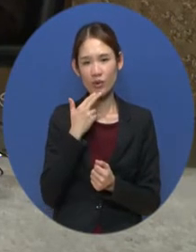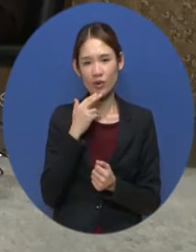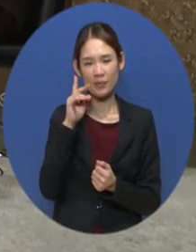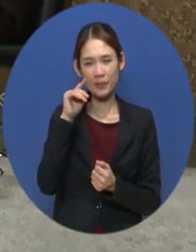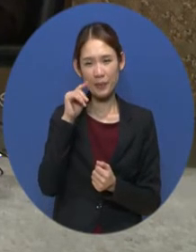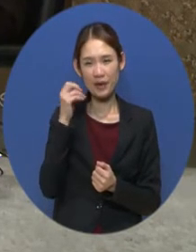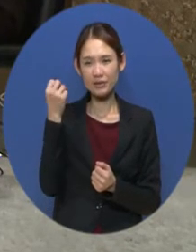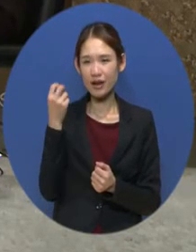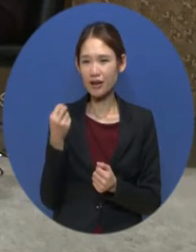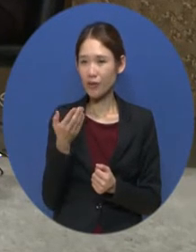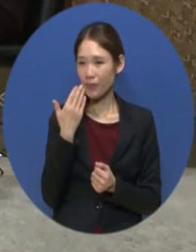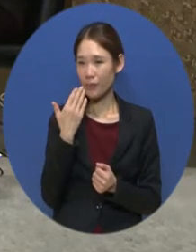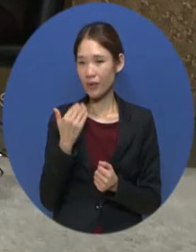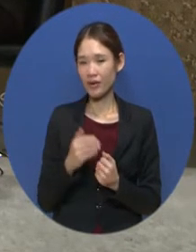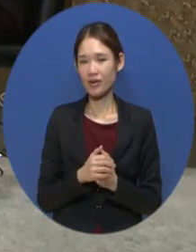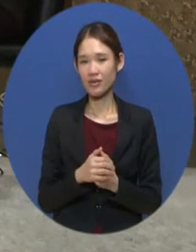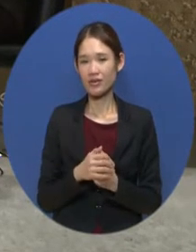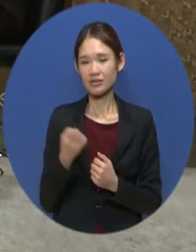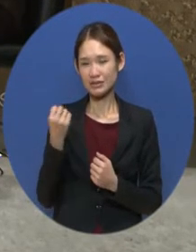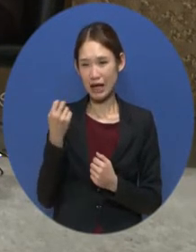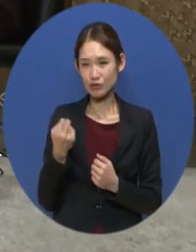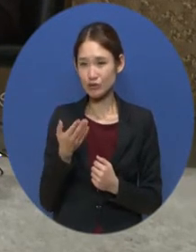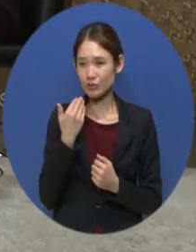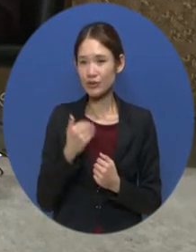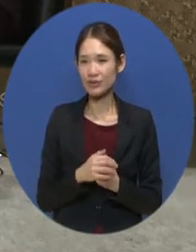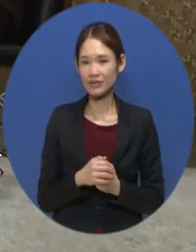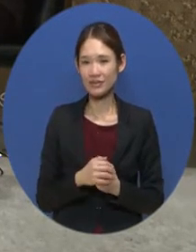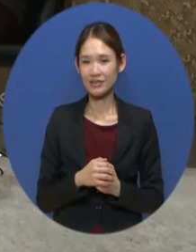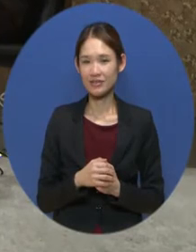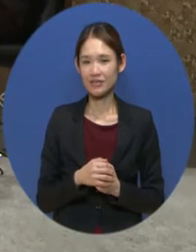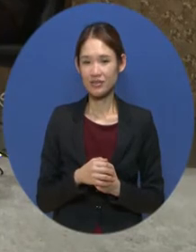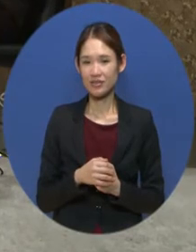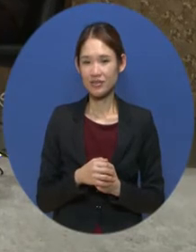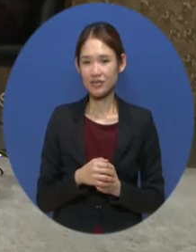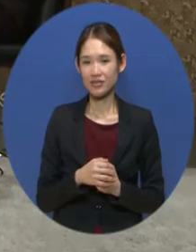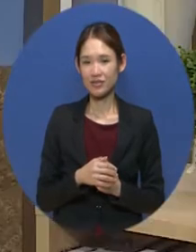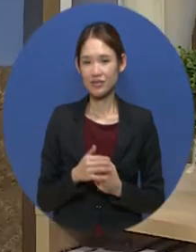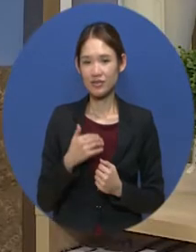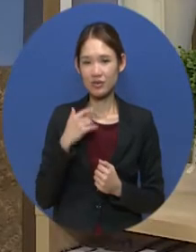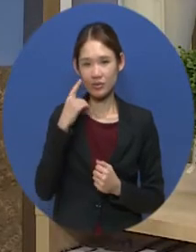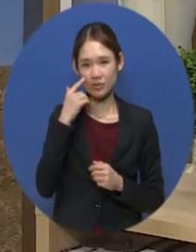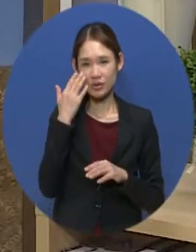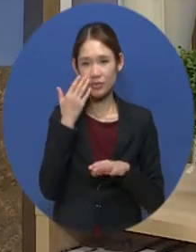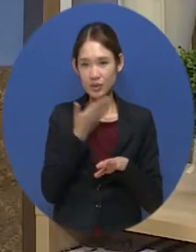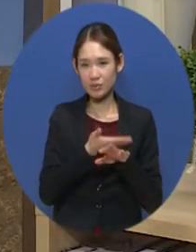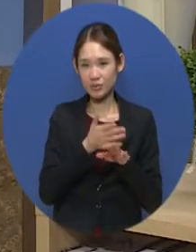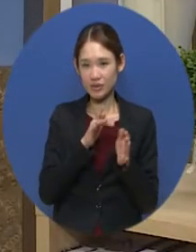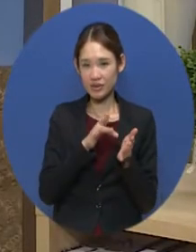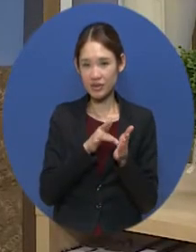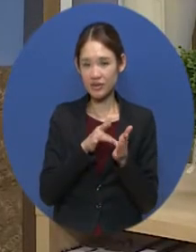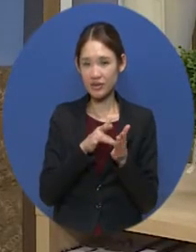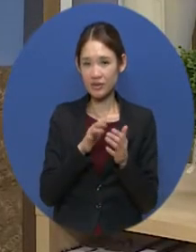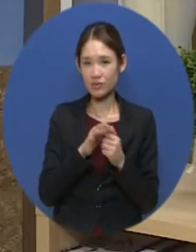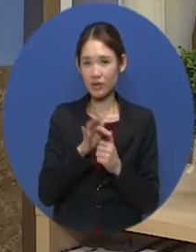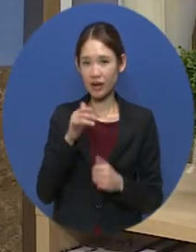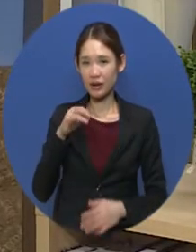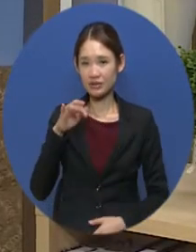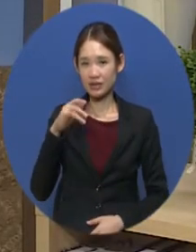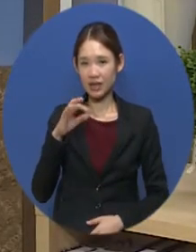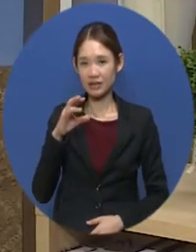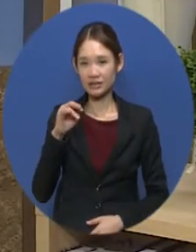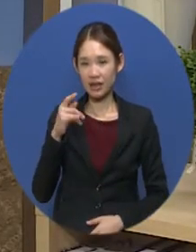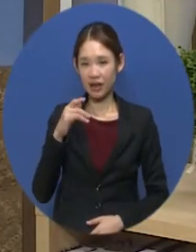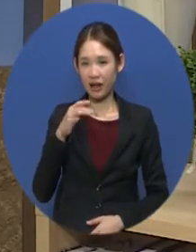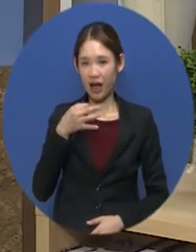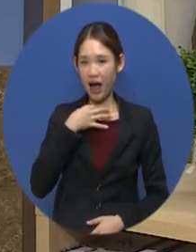매일매일 아, 아. 자주 먹어요. 아, 그러세요? 네. 그러면은 왜냐하면 제가 뭐 피부약이라든지 네. 또 뭐 항생제,